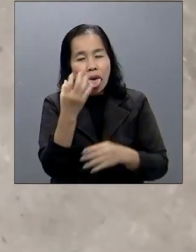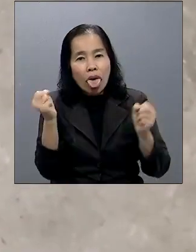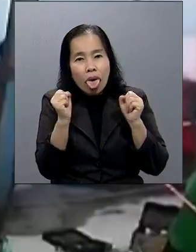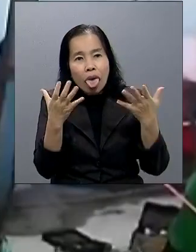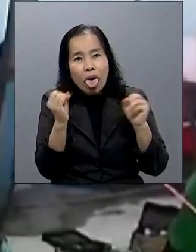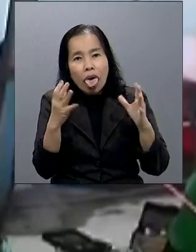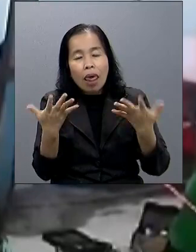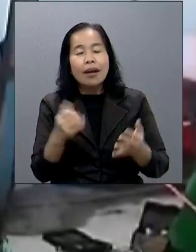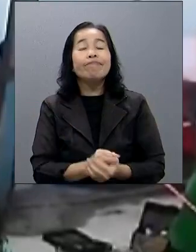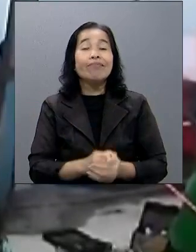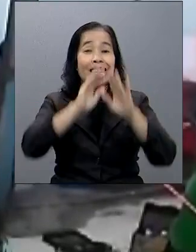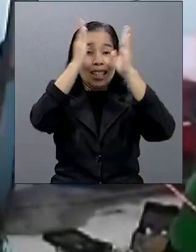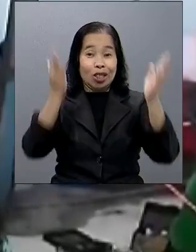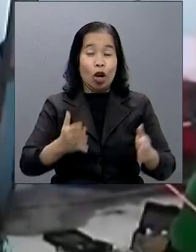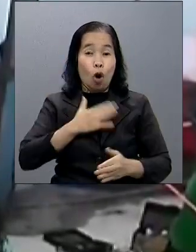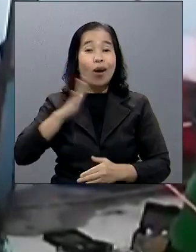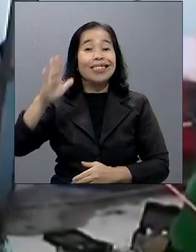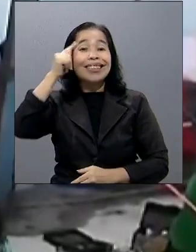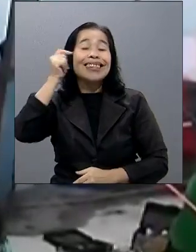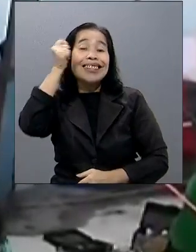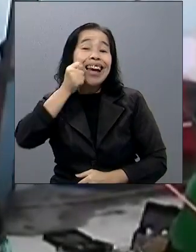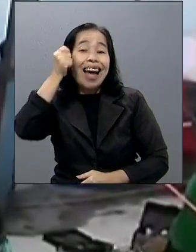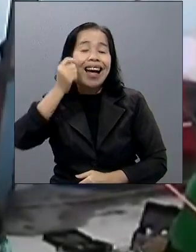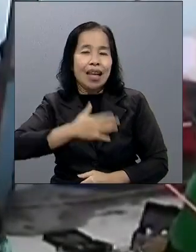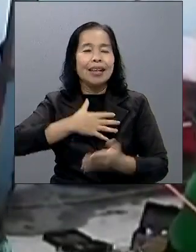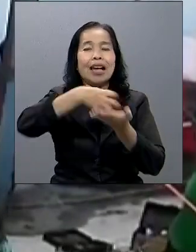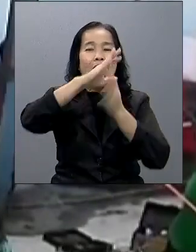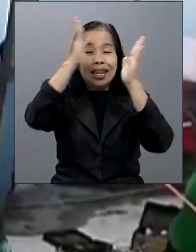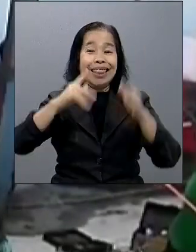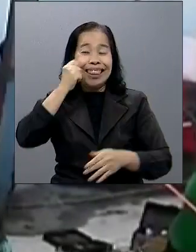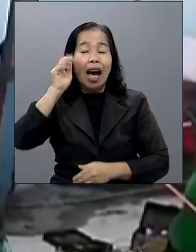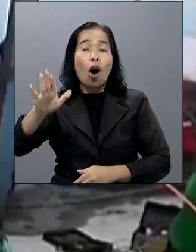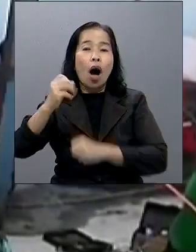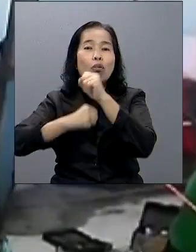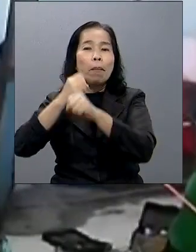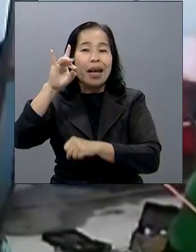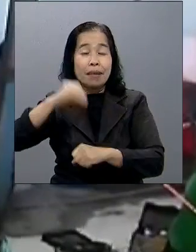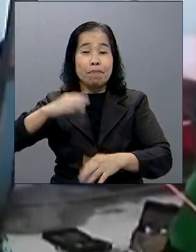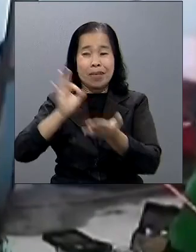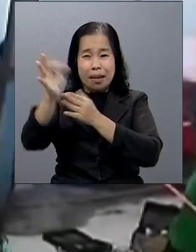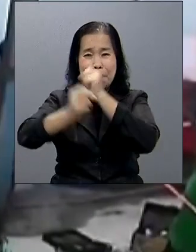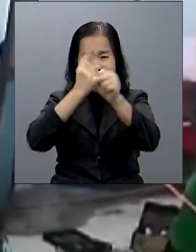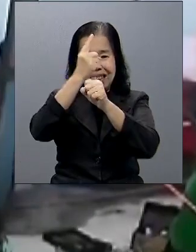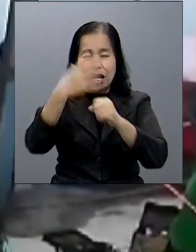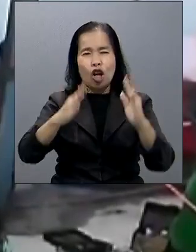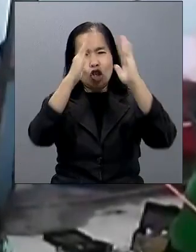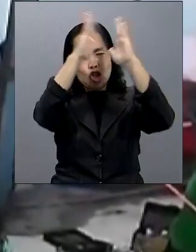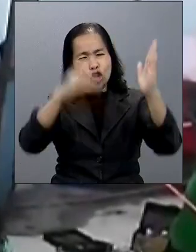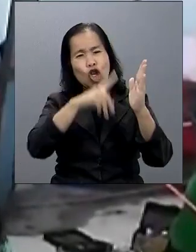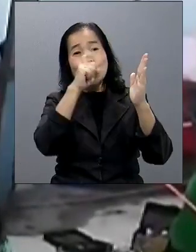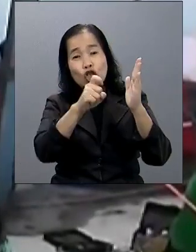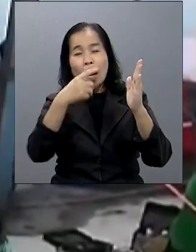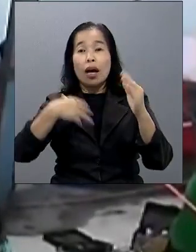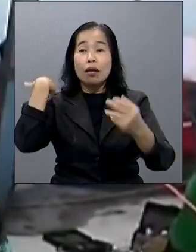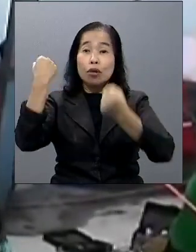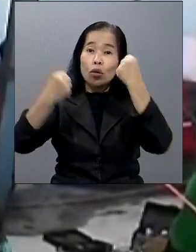พันธ์บอกว่าตู้เย็นของคุณตาเธอน่ะนายกำพร้าแสวงชดอายุ80ปีเนี่ยนะคะซื้อมา1ปีชำรุดเสียหายอ้าวพอมีรถขับ